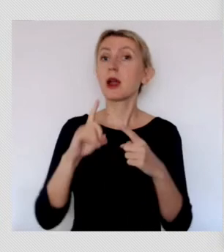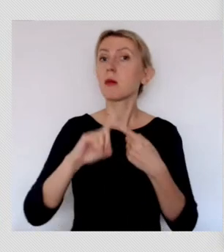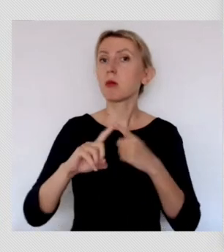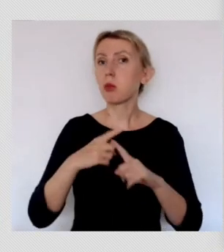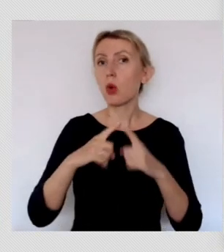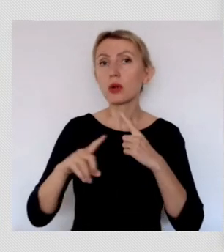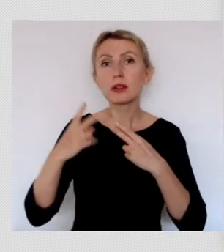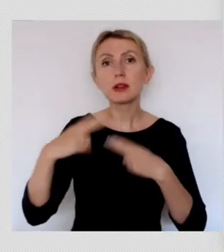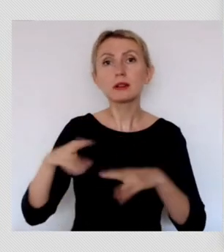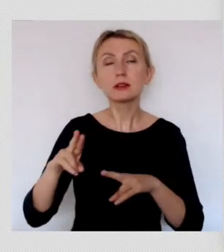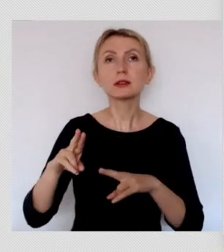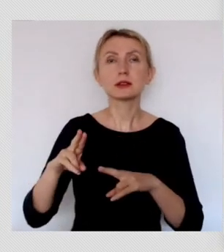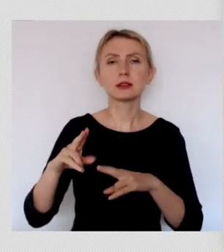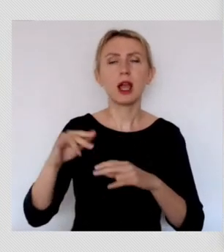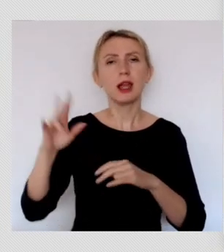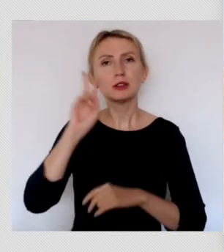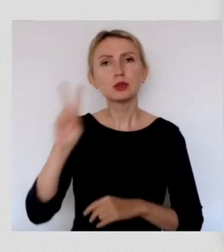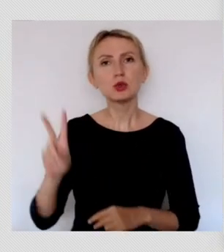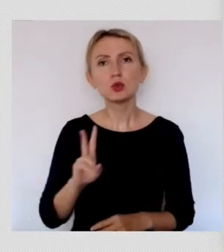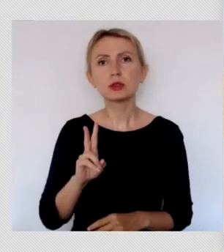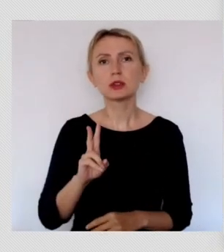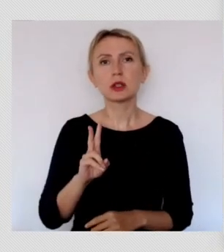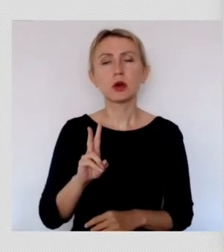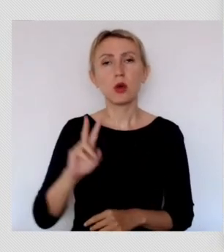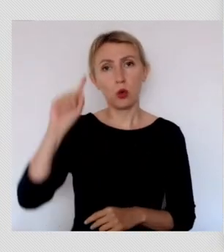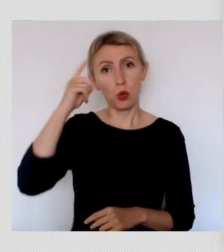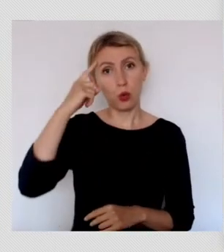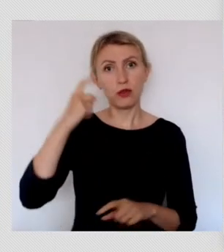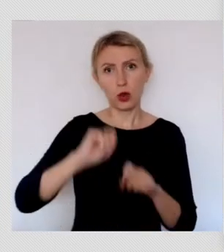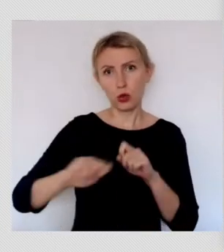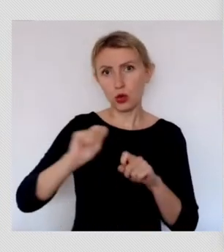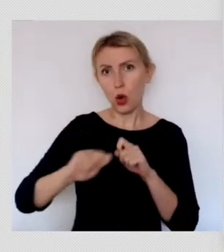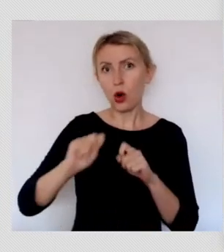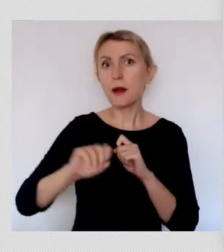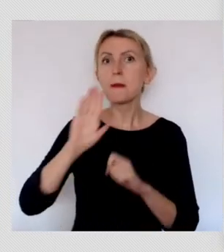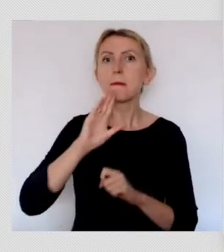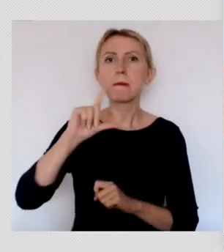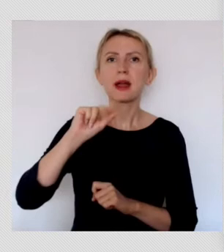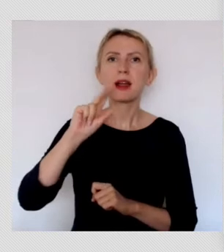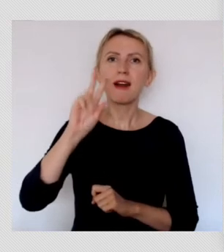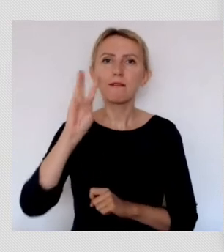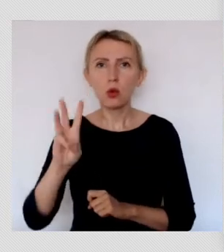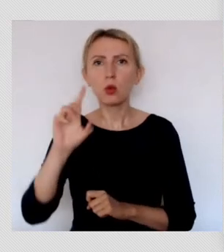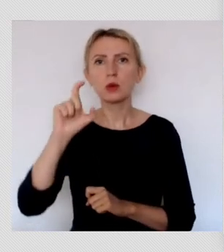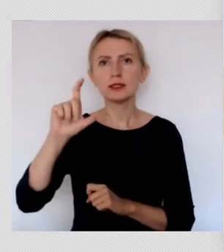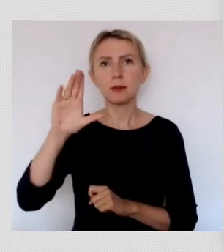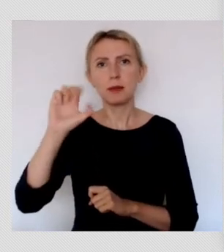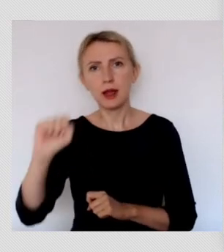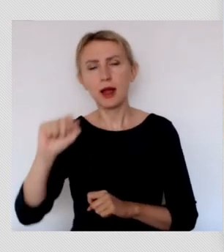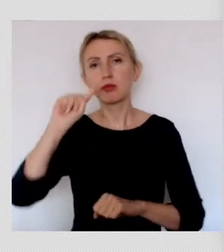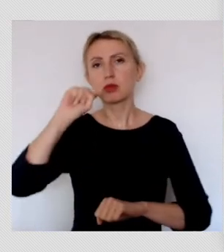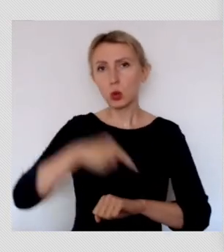upolitycznienie instytucji głównie kontrolnych, takich jak PKW, CBA, prokuratura, czy nawet